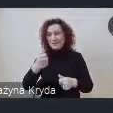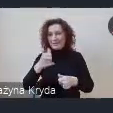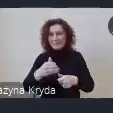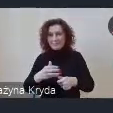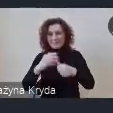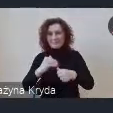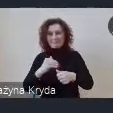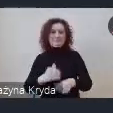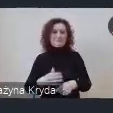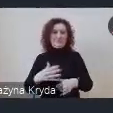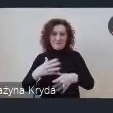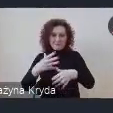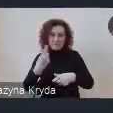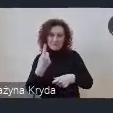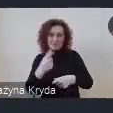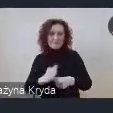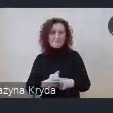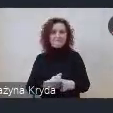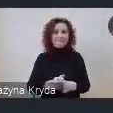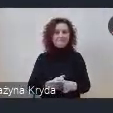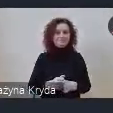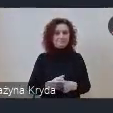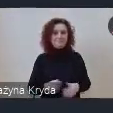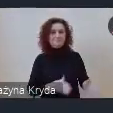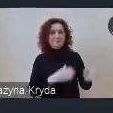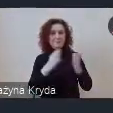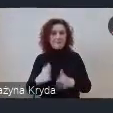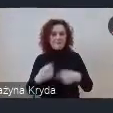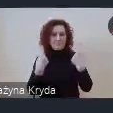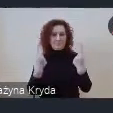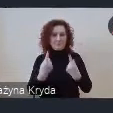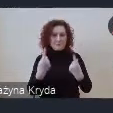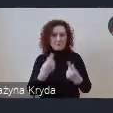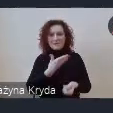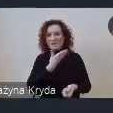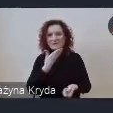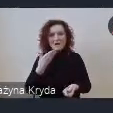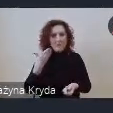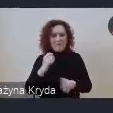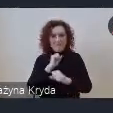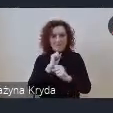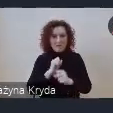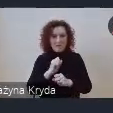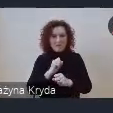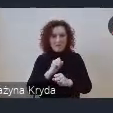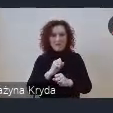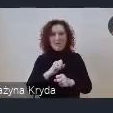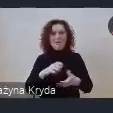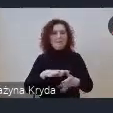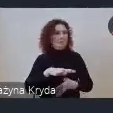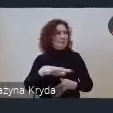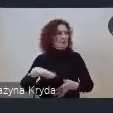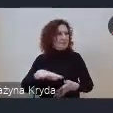poręcze kolejny przypadek braku poręczy niestety to się często zdarza na obiektach sportowych to jest sala